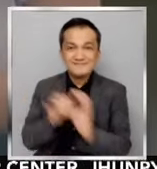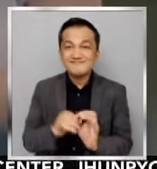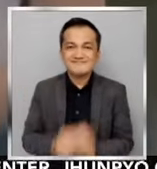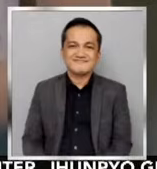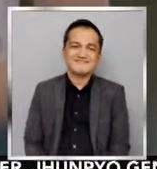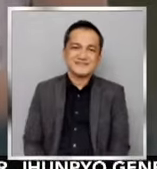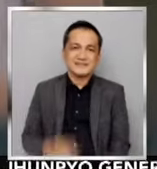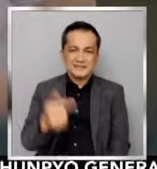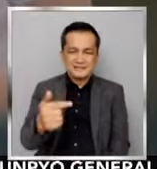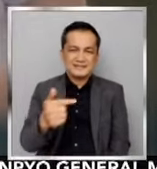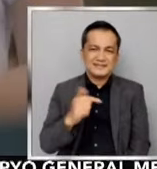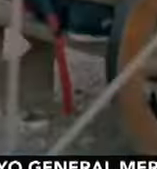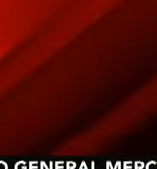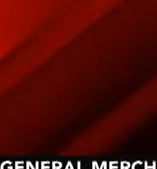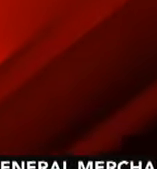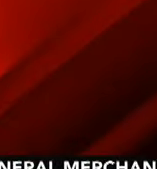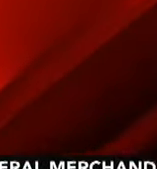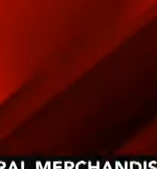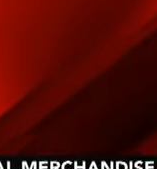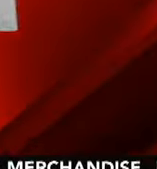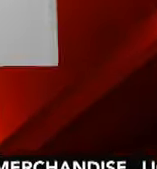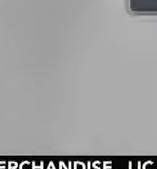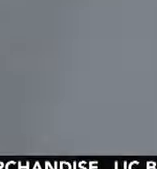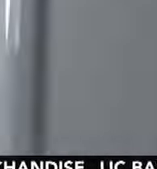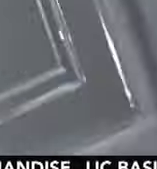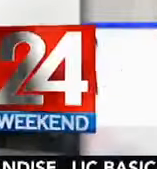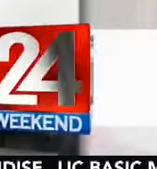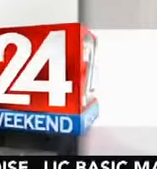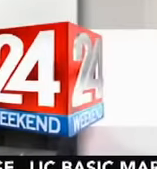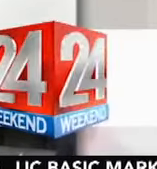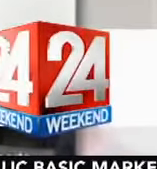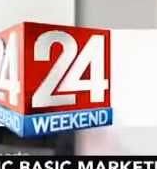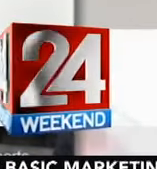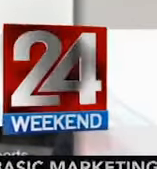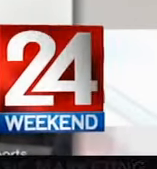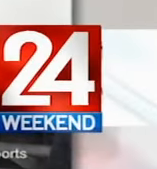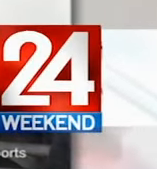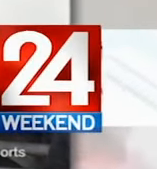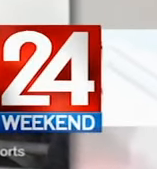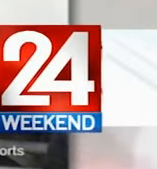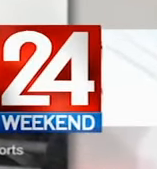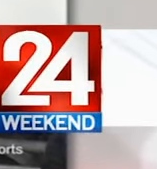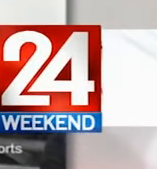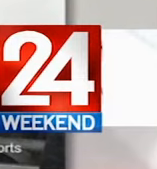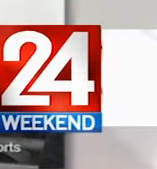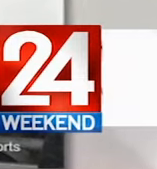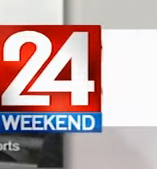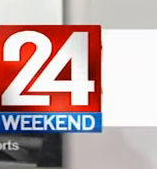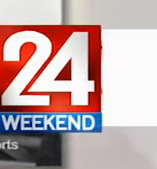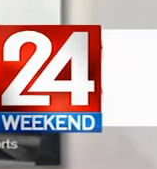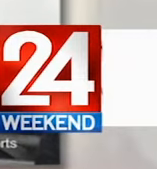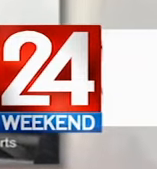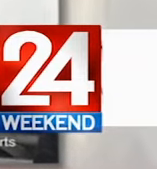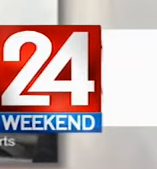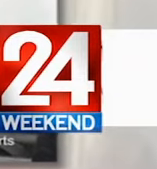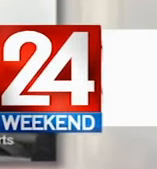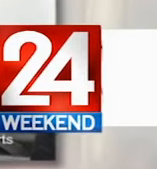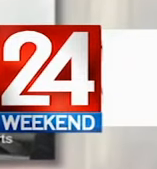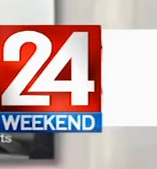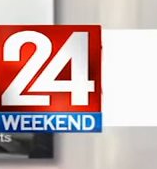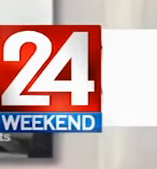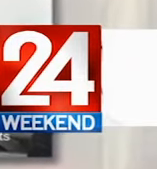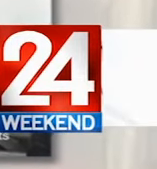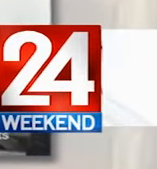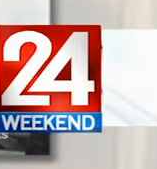updated showbiz happenings. Susunod, umaray smuggled na pulang sibuyas sa nagkakahalaga ng kalahating